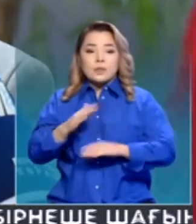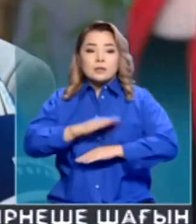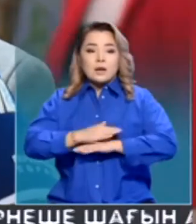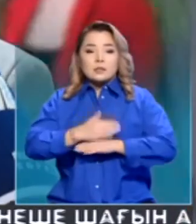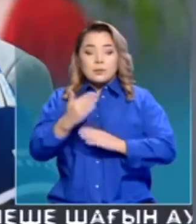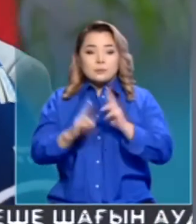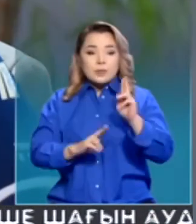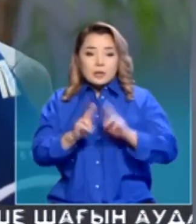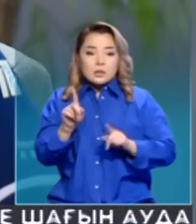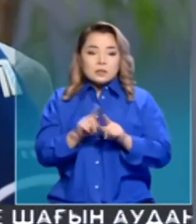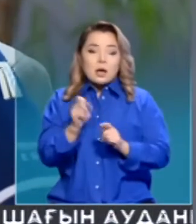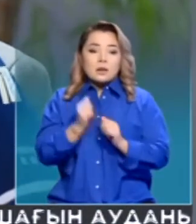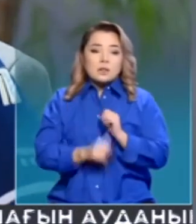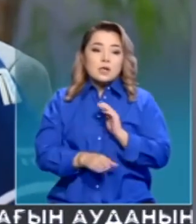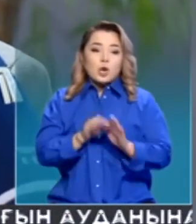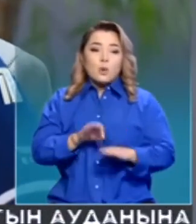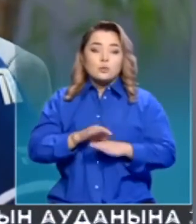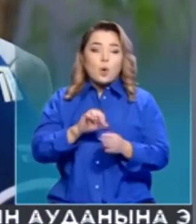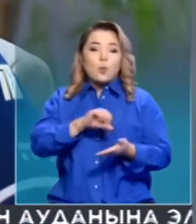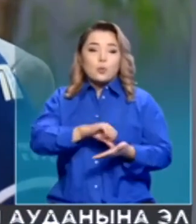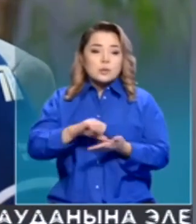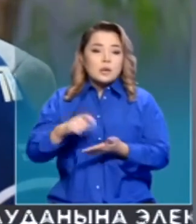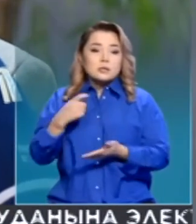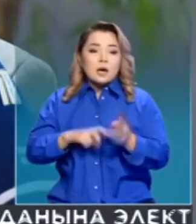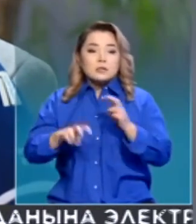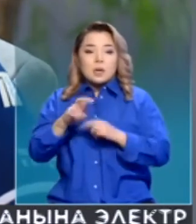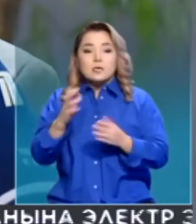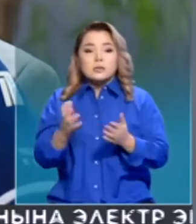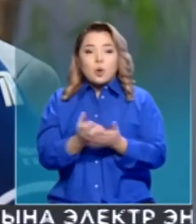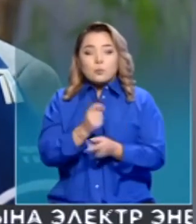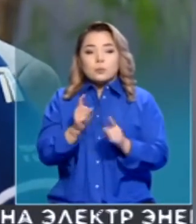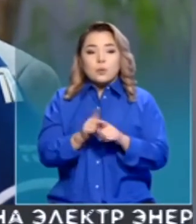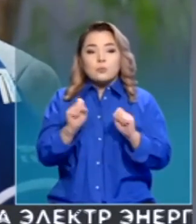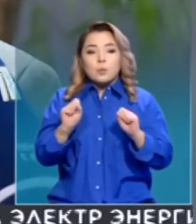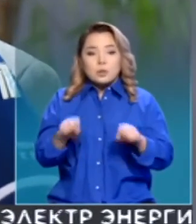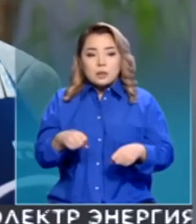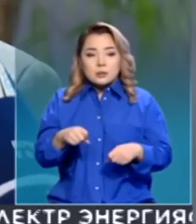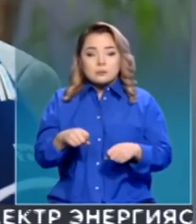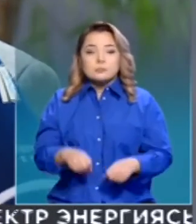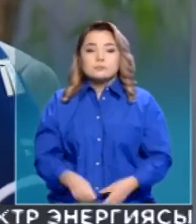тәртібінде әр сайлаушы өзінің учаскісін іздеп тауып алуына болады.